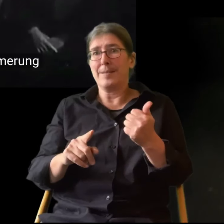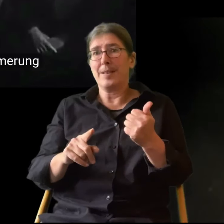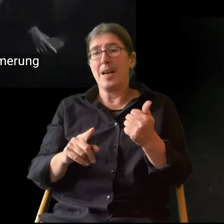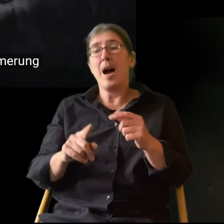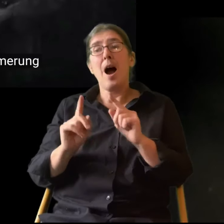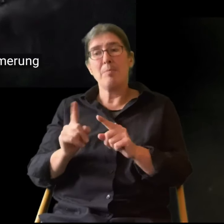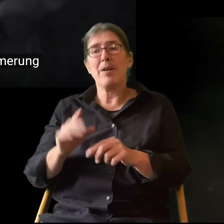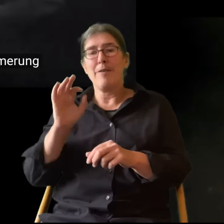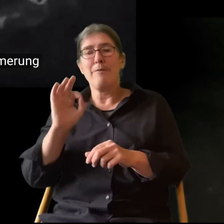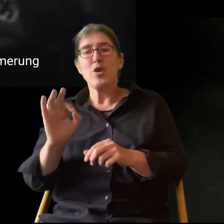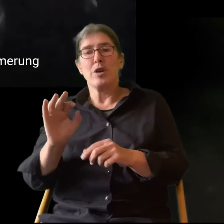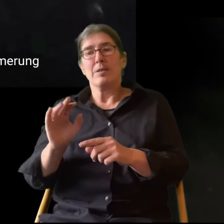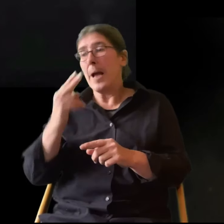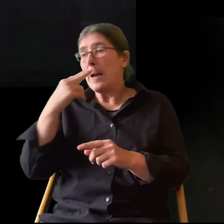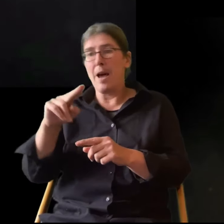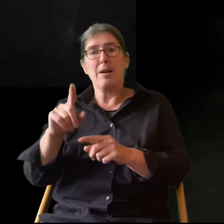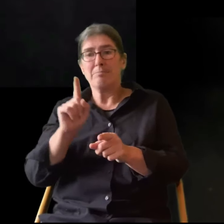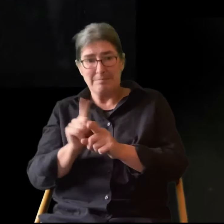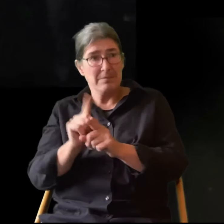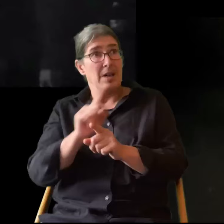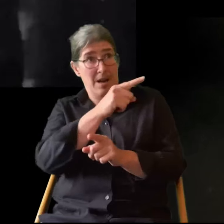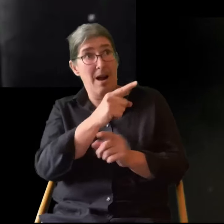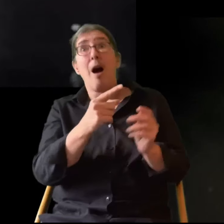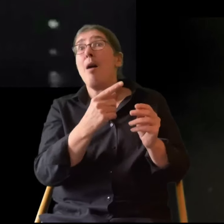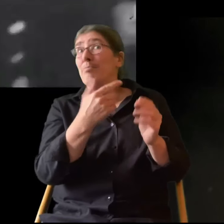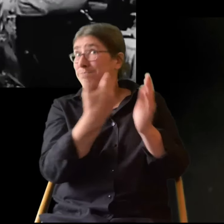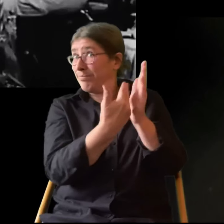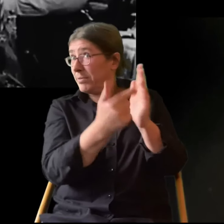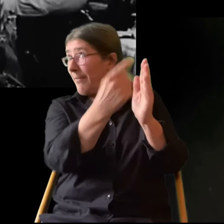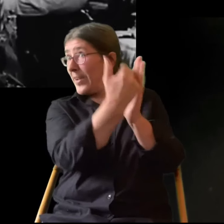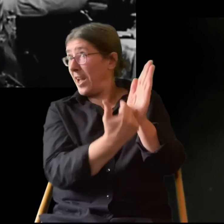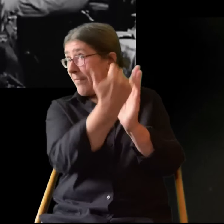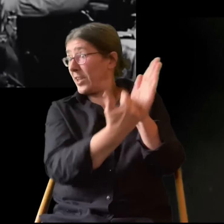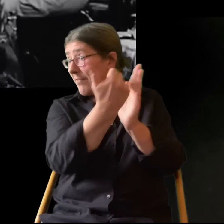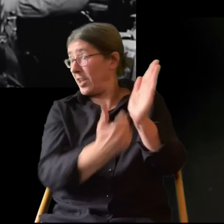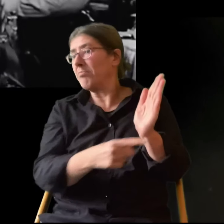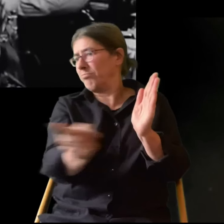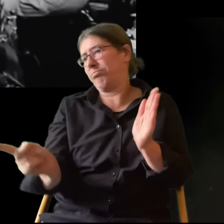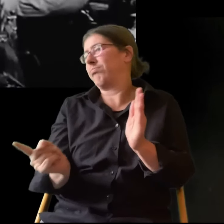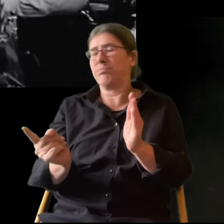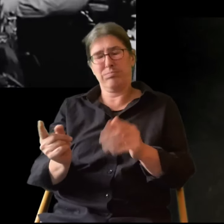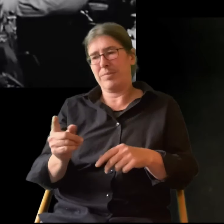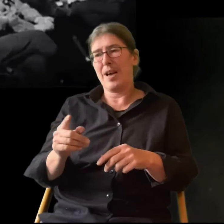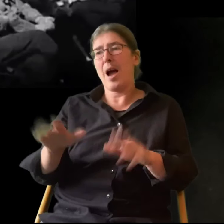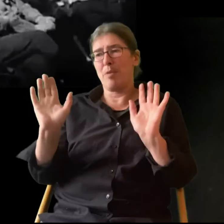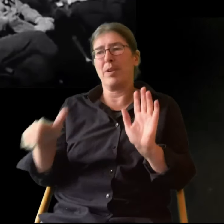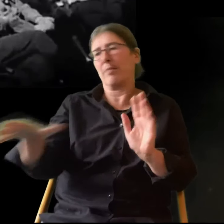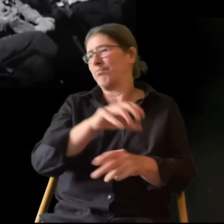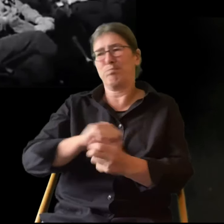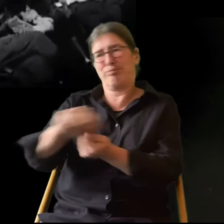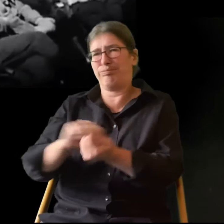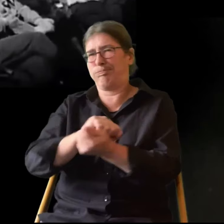Republik. Verbrechen Sie am deutschen Volk der ewigen Auspressung und ewigen Ausplünderung, dieser ewigen